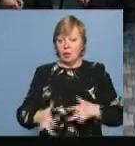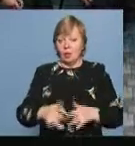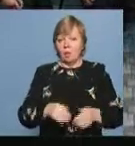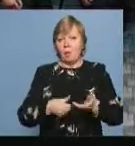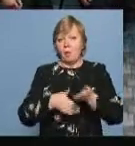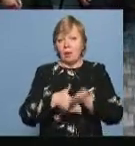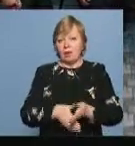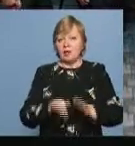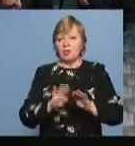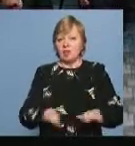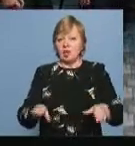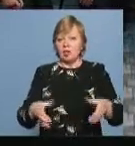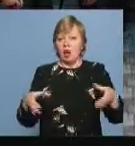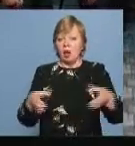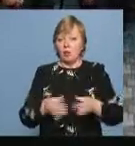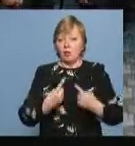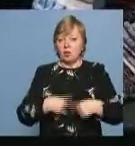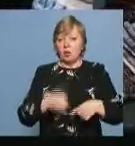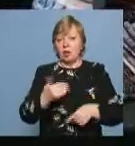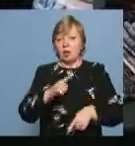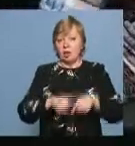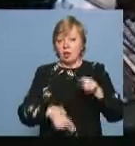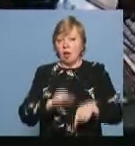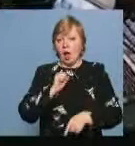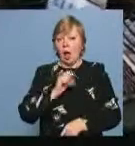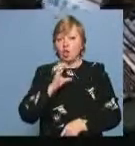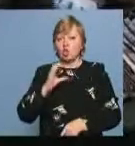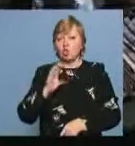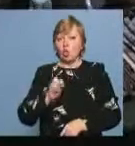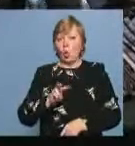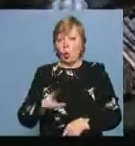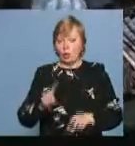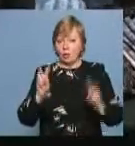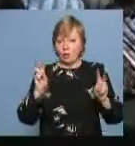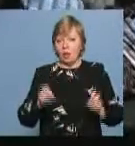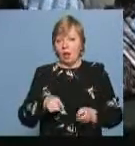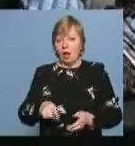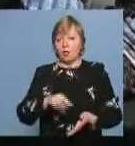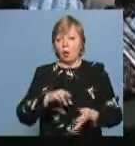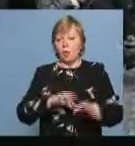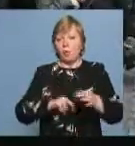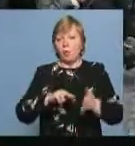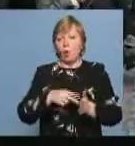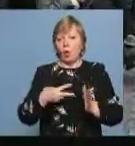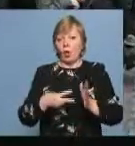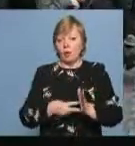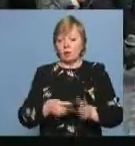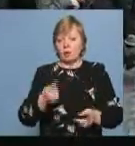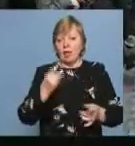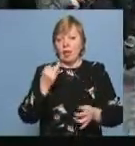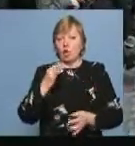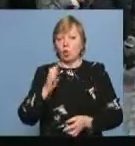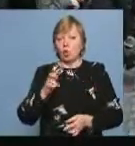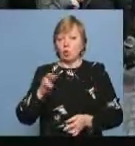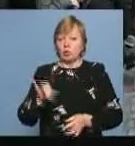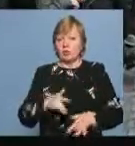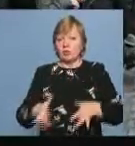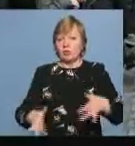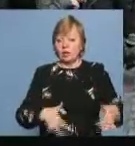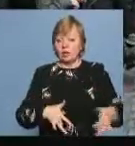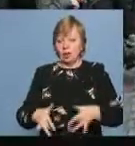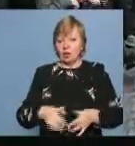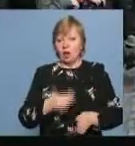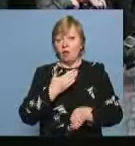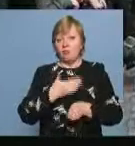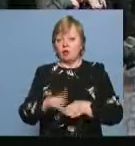объединения детей-инвалидов и их родителей «Асоль». Они создали проект инклюзивного театра. Министерство экономики Удмуртии выделили